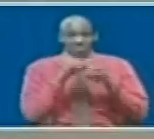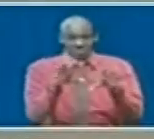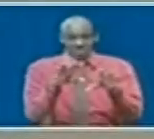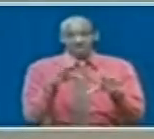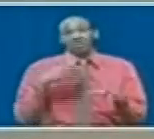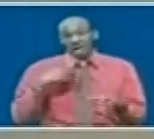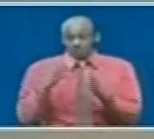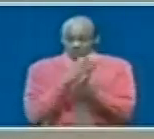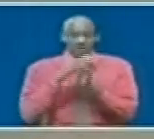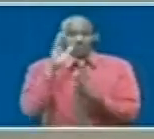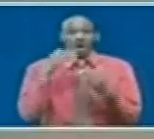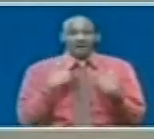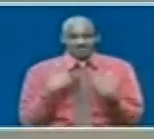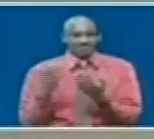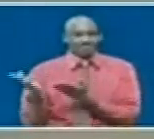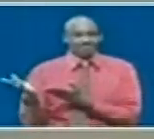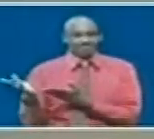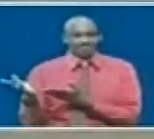Robert Wanyonyi na maelezo zaidi.